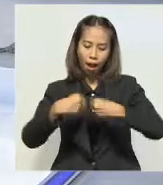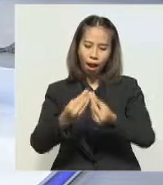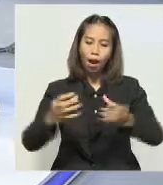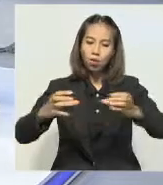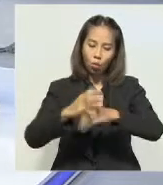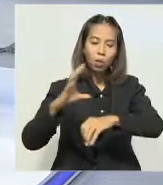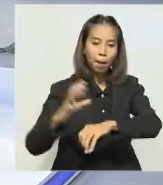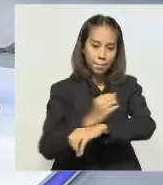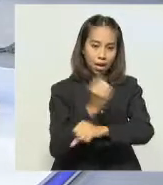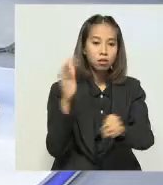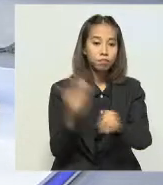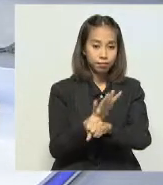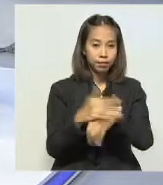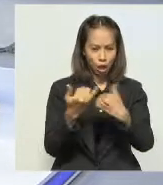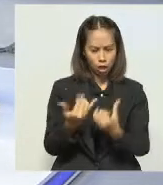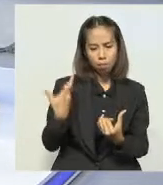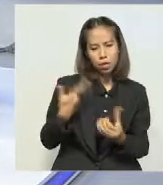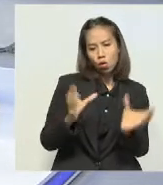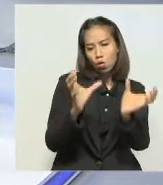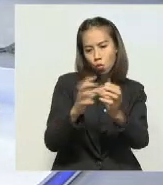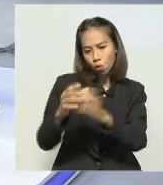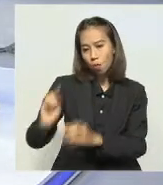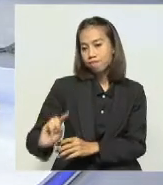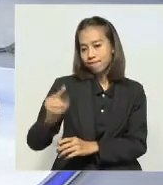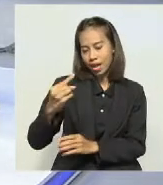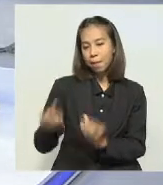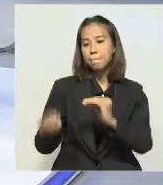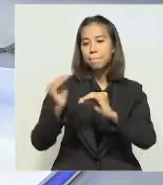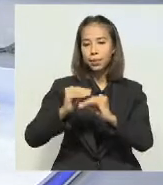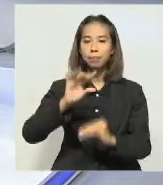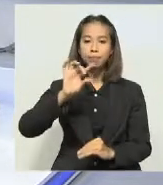ณ์ทำให้ในขณะนี้มีพรรคการเมืองเกิดขึ้นใหม่8พรรคค่ะคุณกรองแก้วคุณนิสาการค่ะ